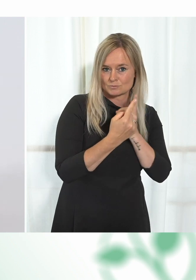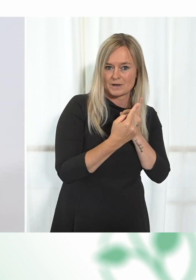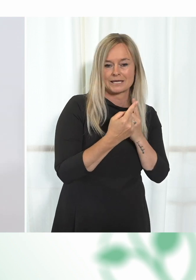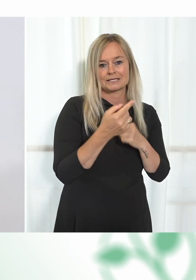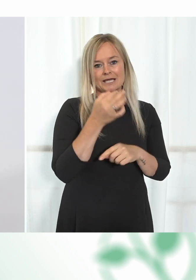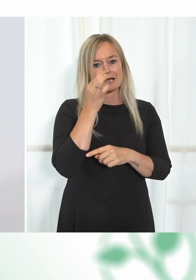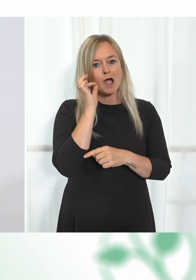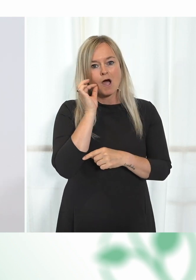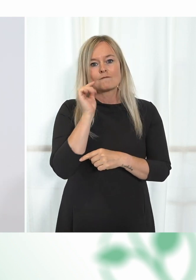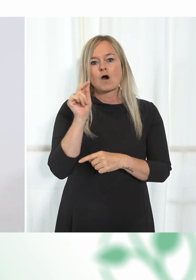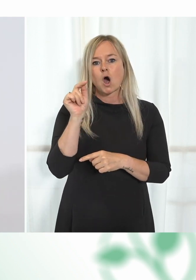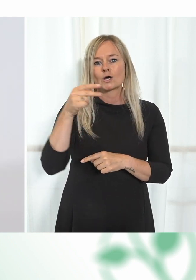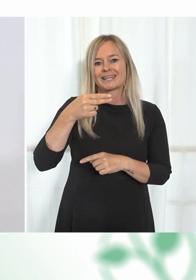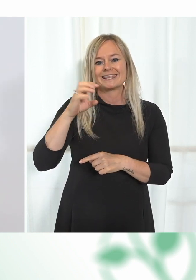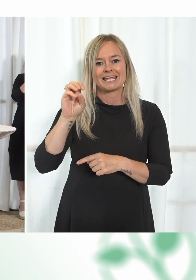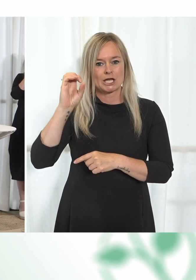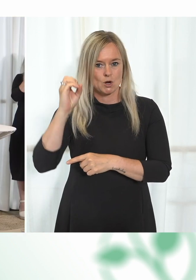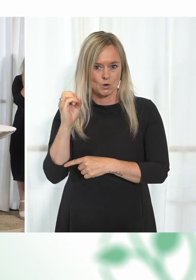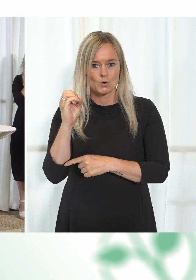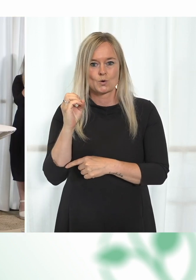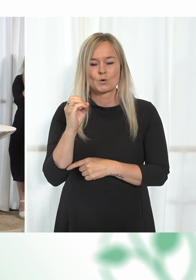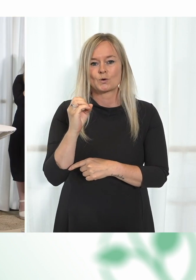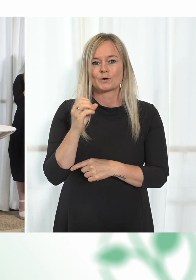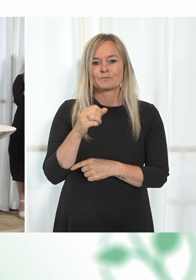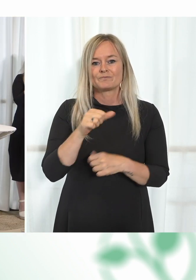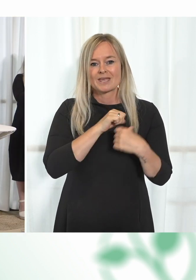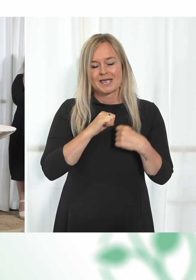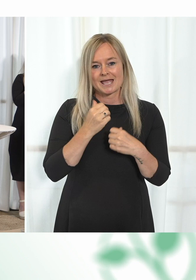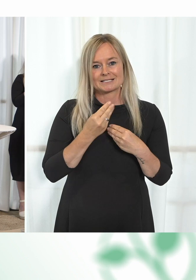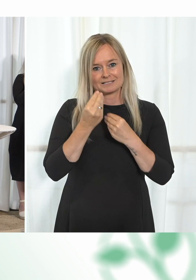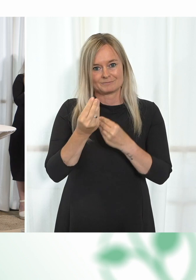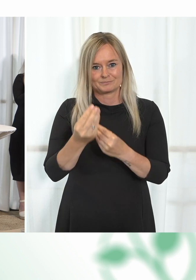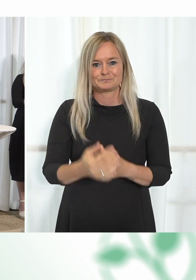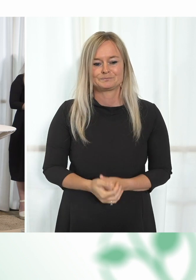unterwegs zu mir. Herzlich willkommen. Auch Sie begrüßen wir natürlich mit einem Applaus.